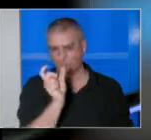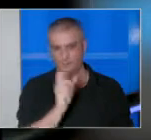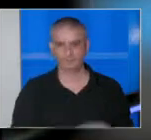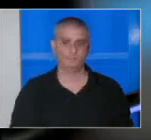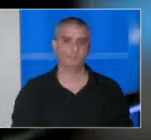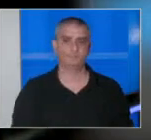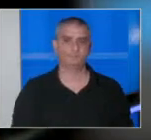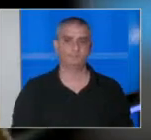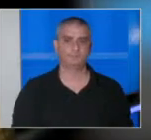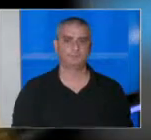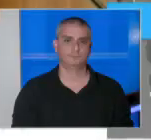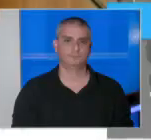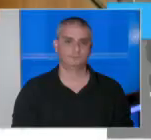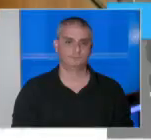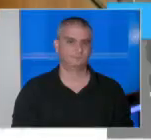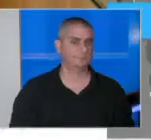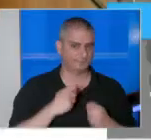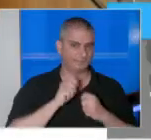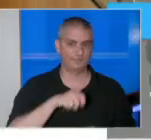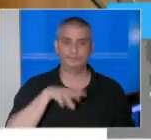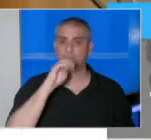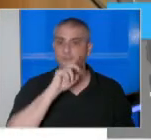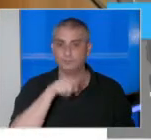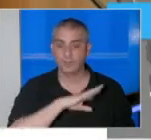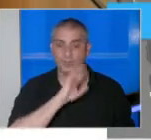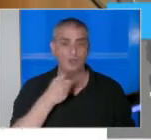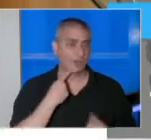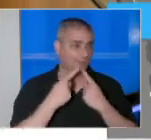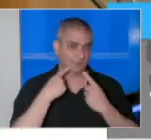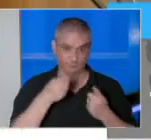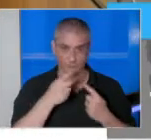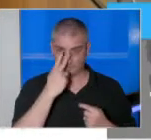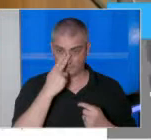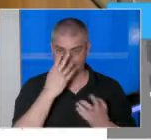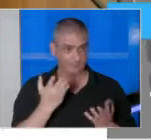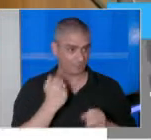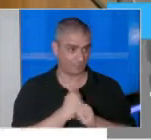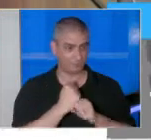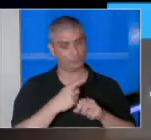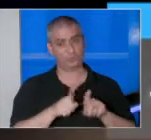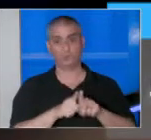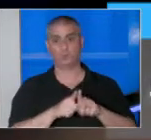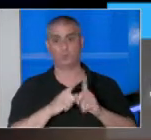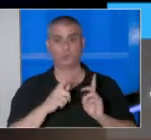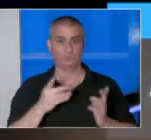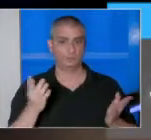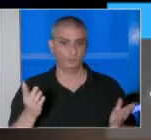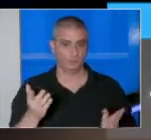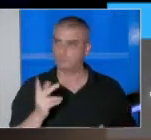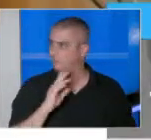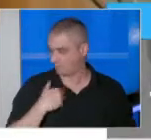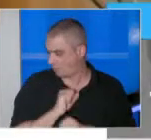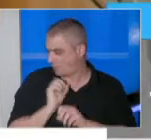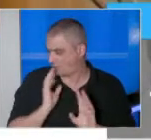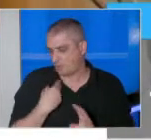קצר. חבר הכנסת מיקי זוהר, כל השיח שאתם מנסים לנהל, כאילו מישהו פה עשה את טובה למישהו, לא, אני לא